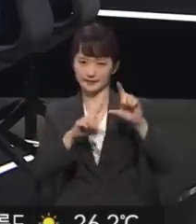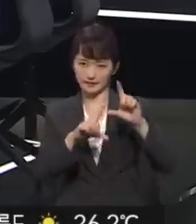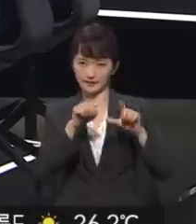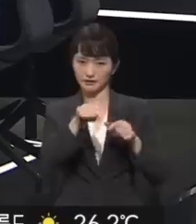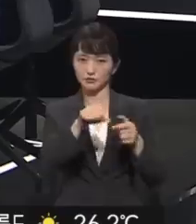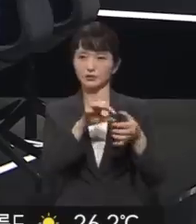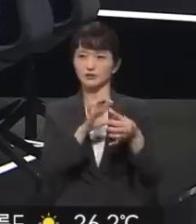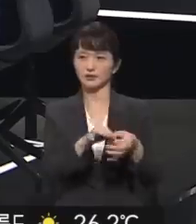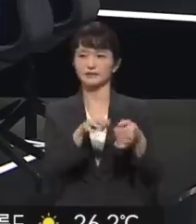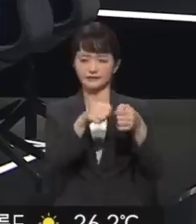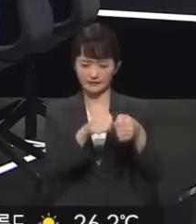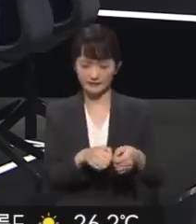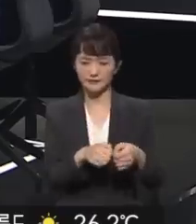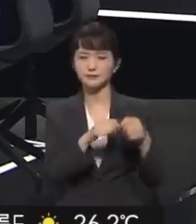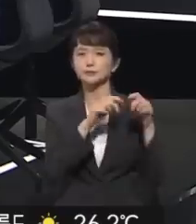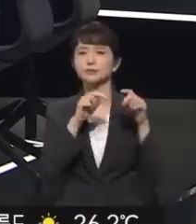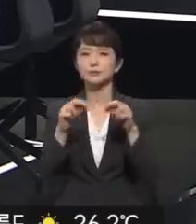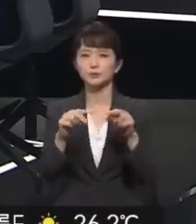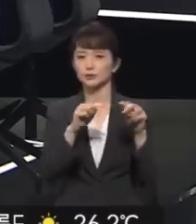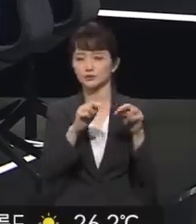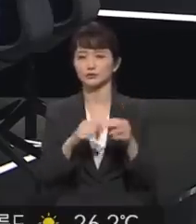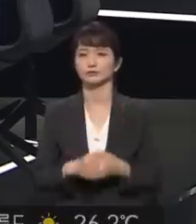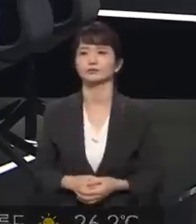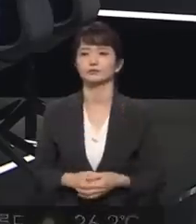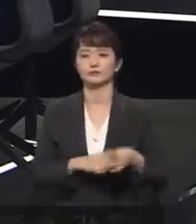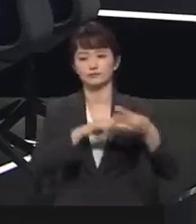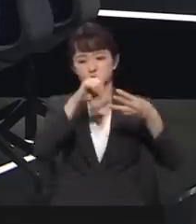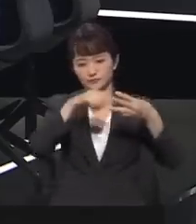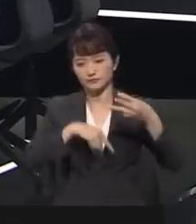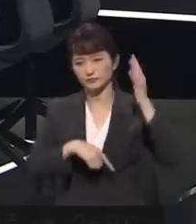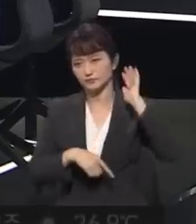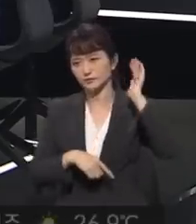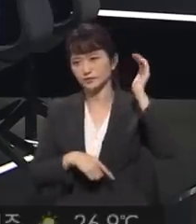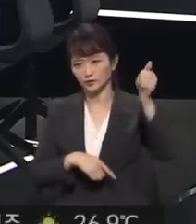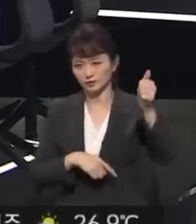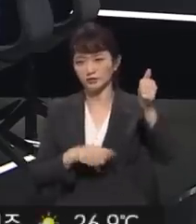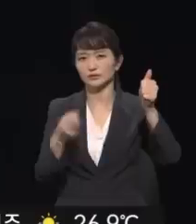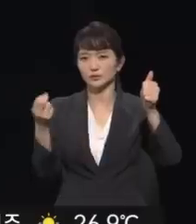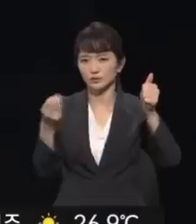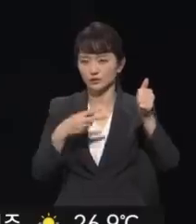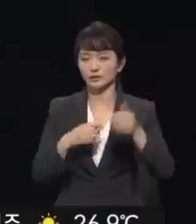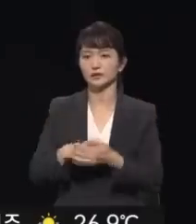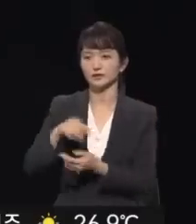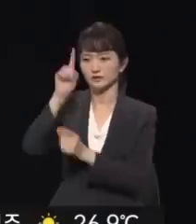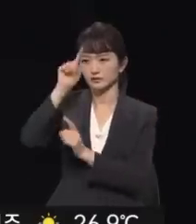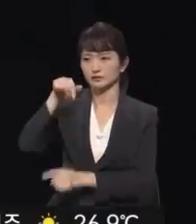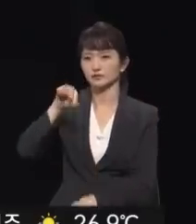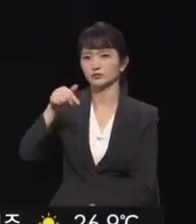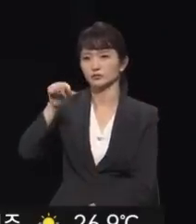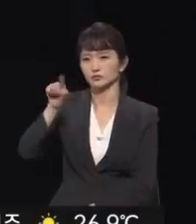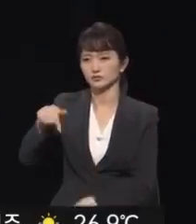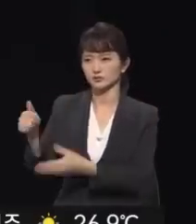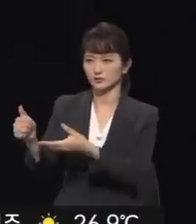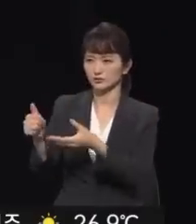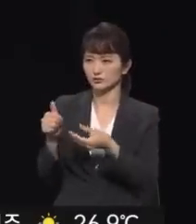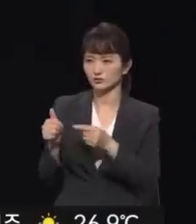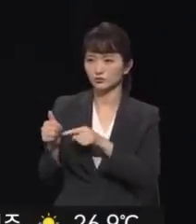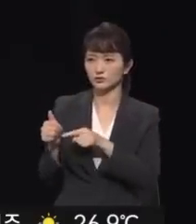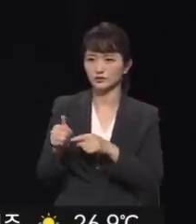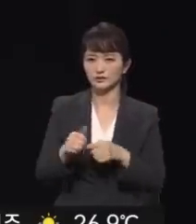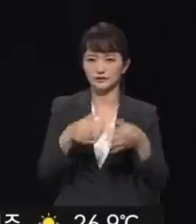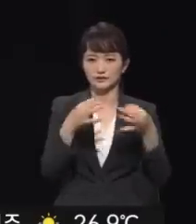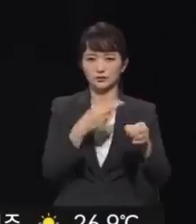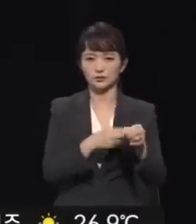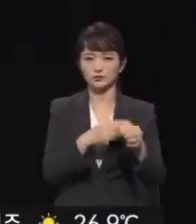부분을 좀 살펴보고 그리고 은성을 대통령에 대한 부분 부고 이준석 오는거 출연이 김 식혀서 때문에 취소가